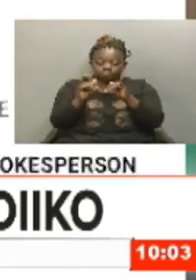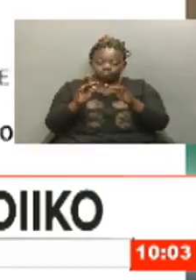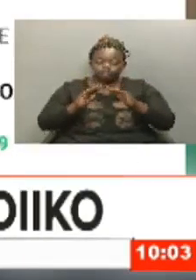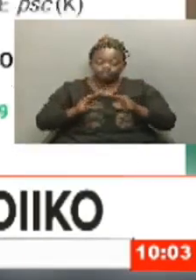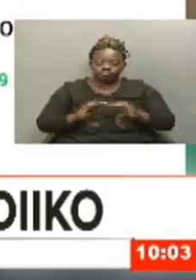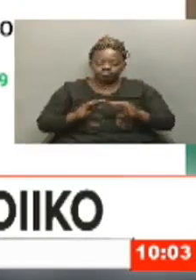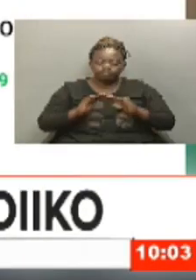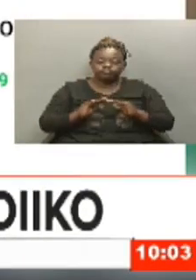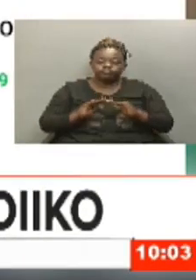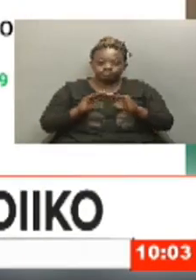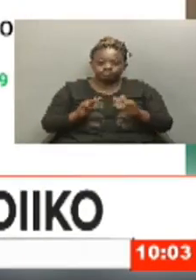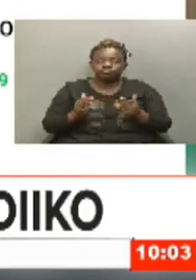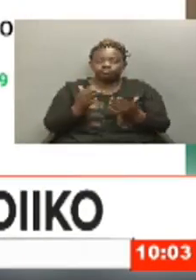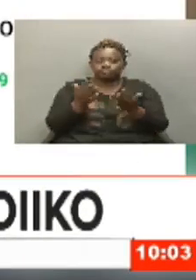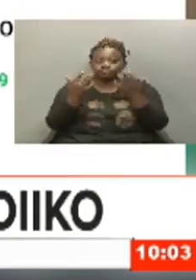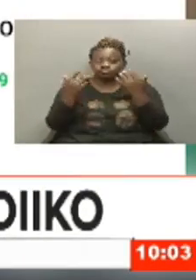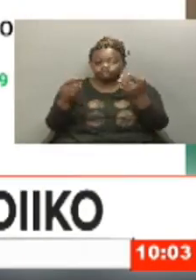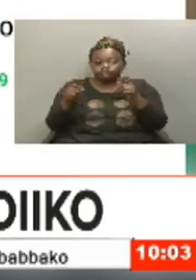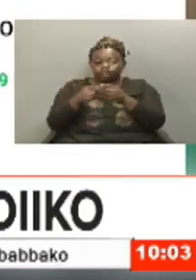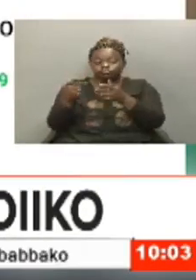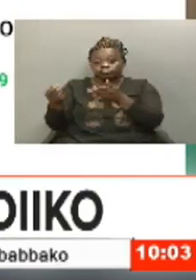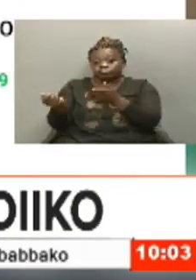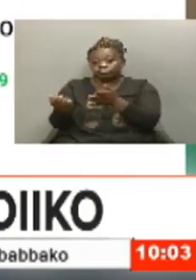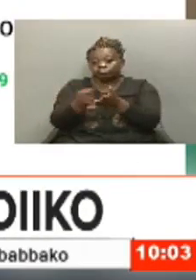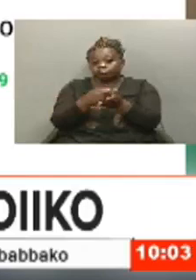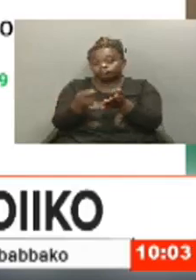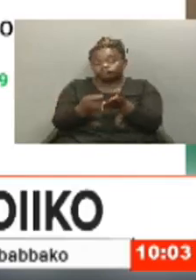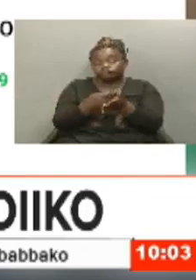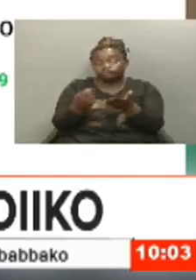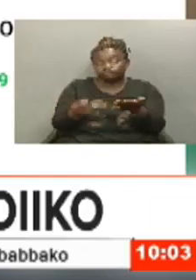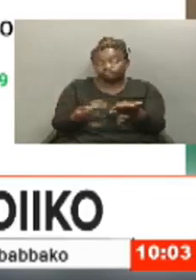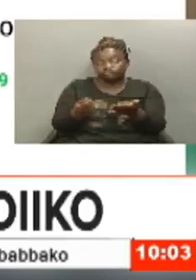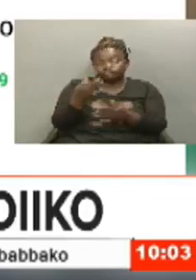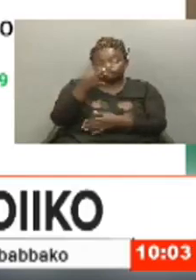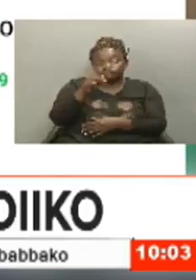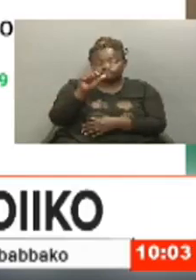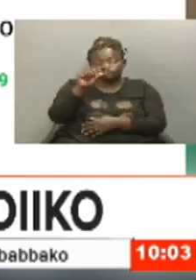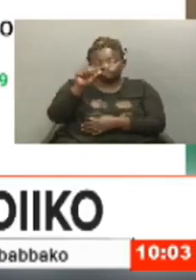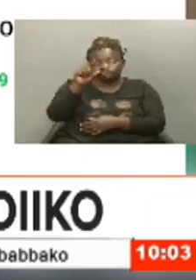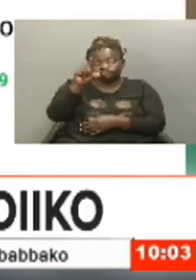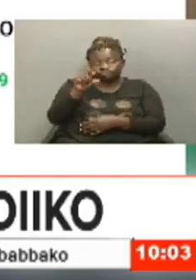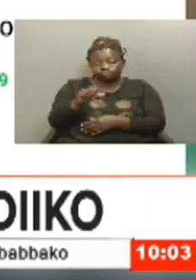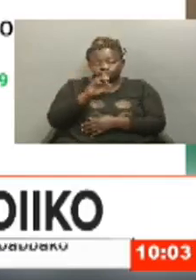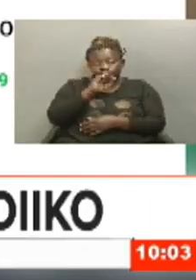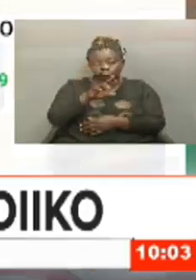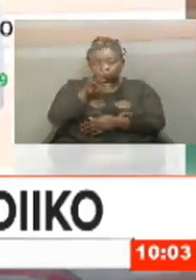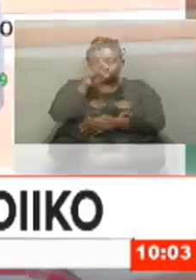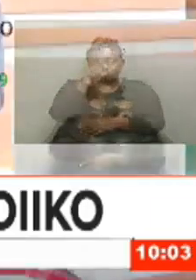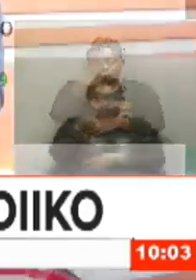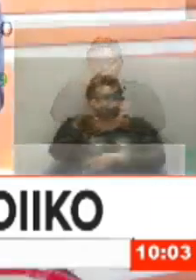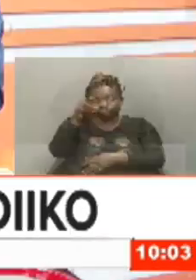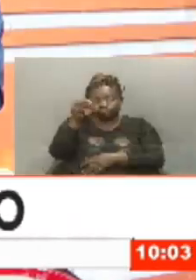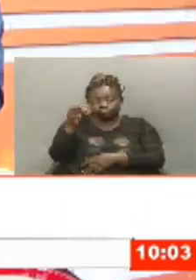bakakamu. Ekiwandiiko kino kisiddwako omukono Brigadier Felix Kulaigye omwogezi w'eggye lya UPDF.